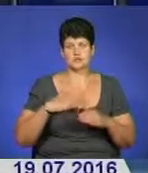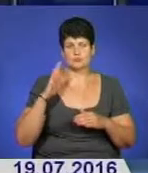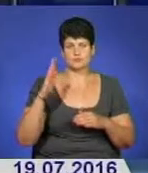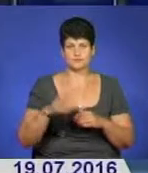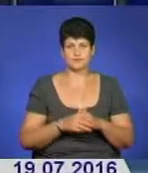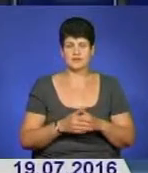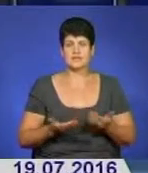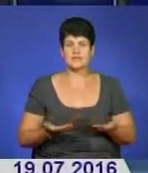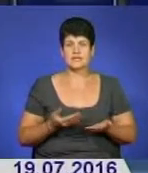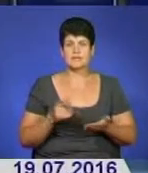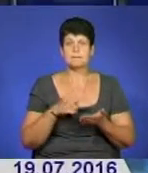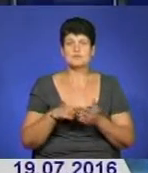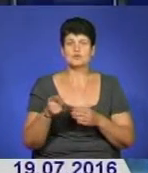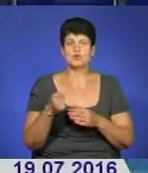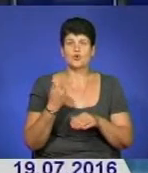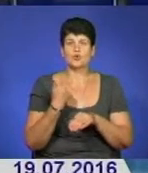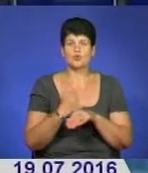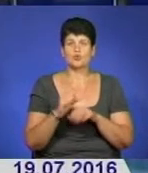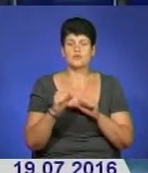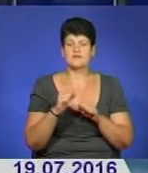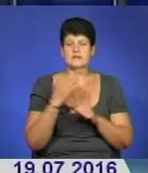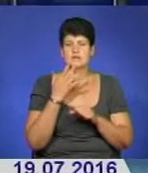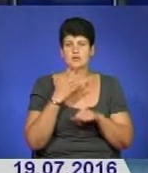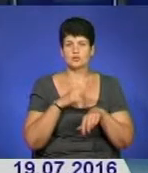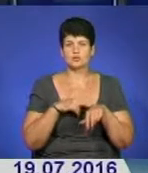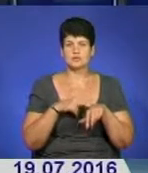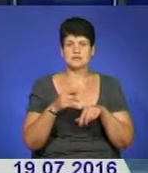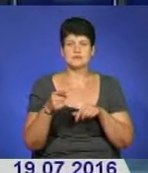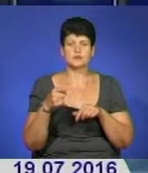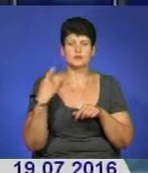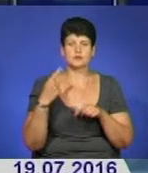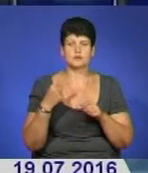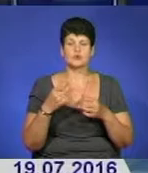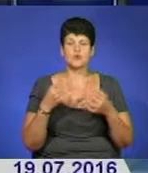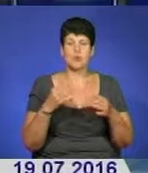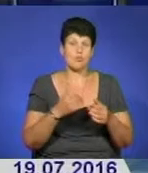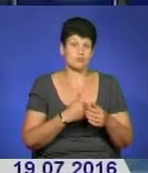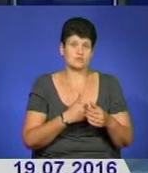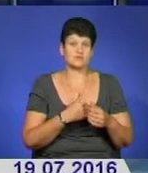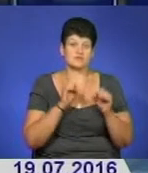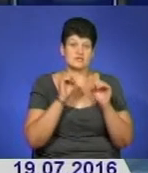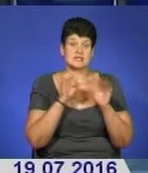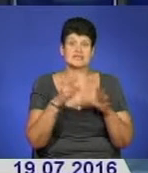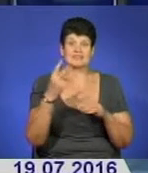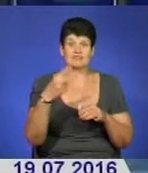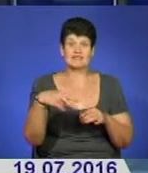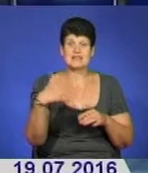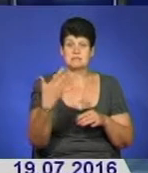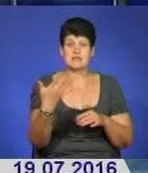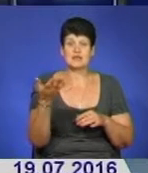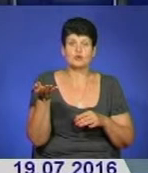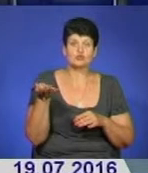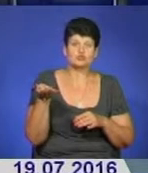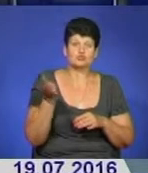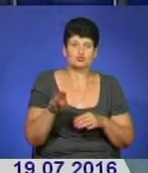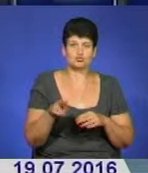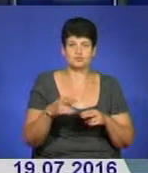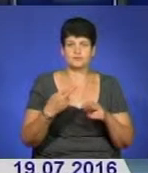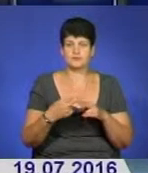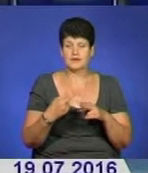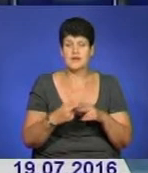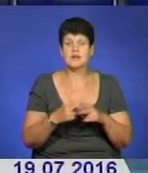Житель міста Тернополя до головного управління національної поліції в Тернопільській області добровільно здав 25 одиниць холодної зброї. Що це за